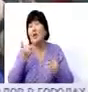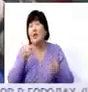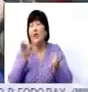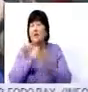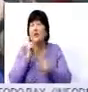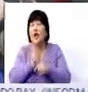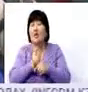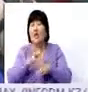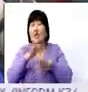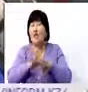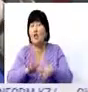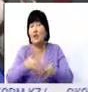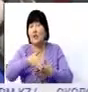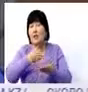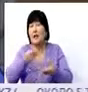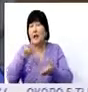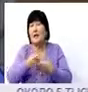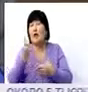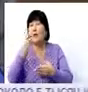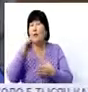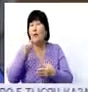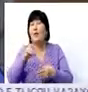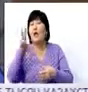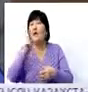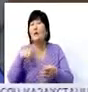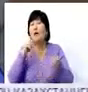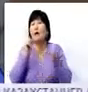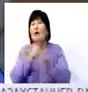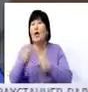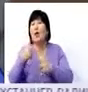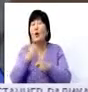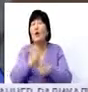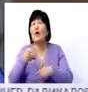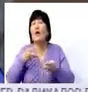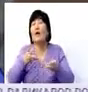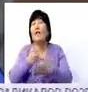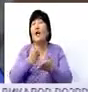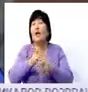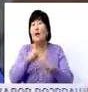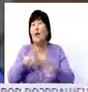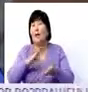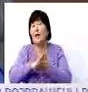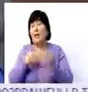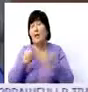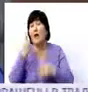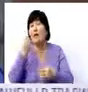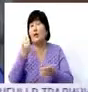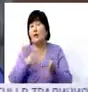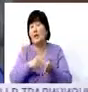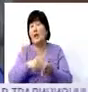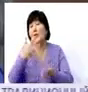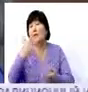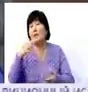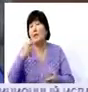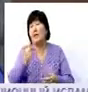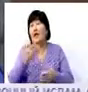предупреждения необоснованного роста цен на хлеб из муки первого сорта в ноябре мы встречались с руководителями пекарни. Тогда мы договорились об одной цене – 55 тенге